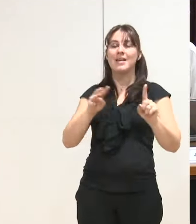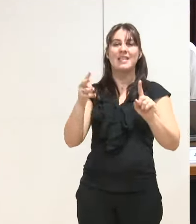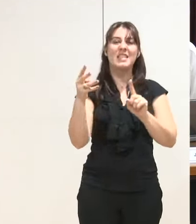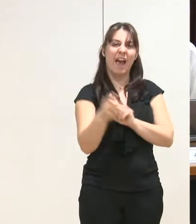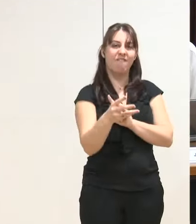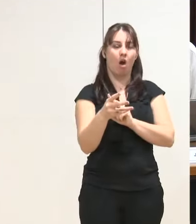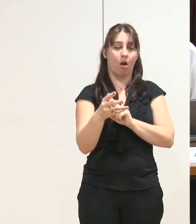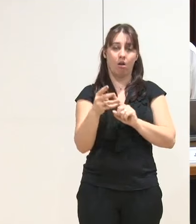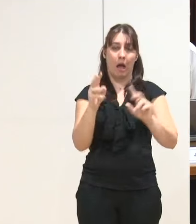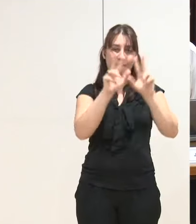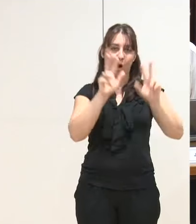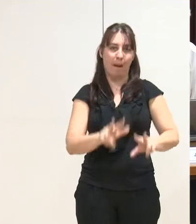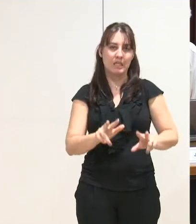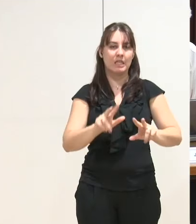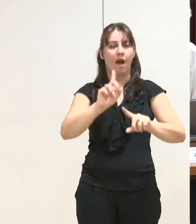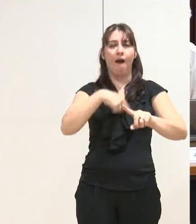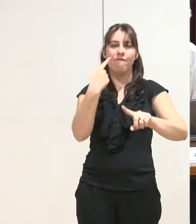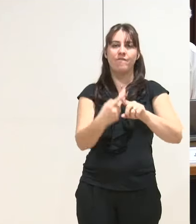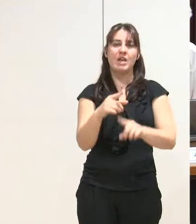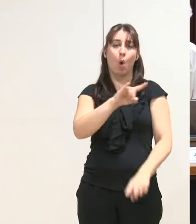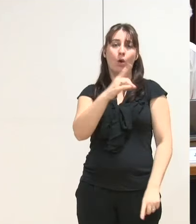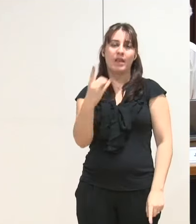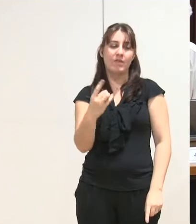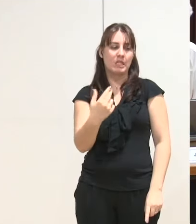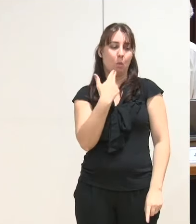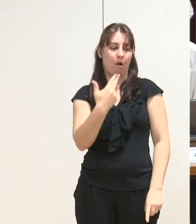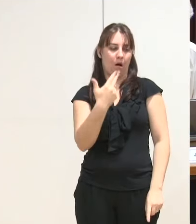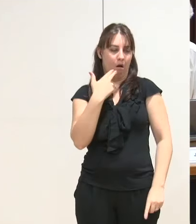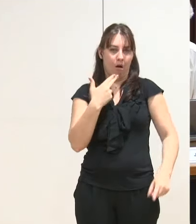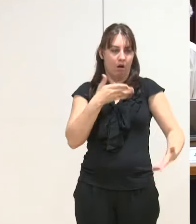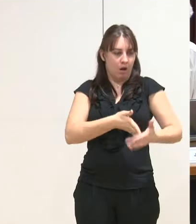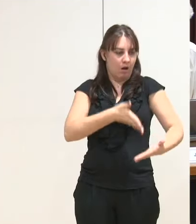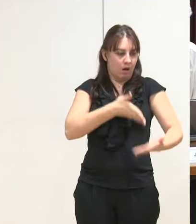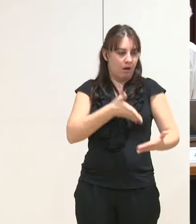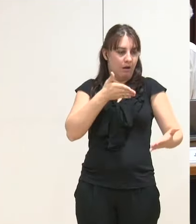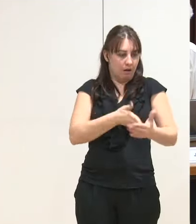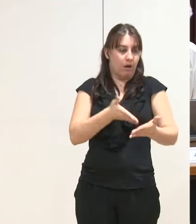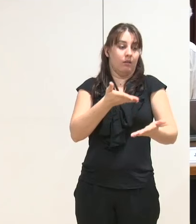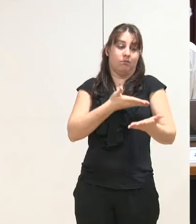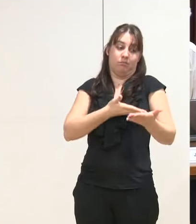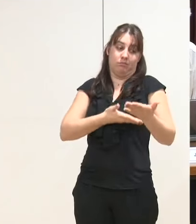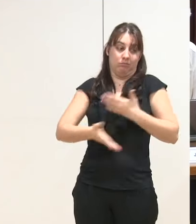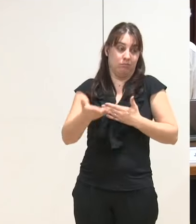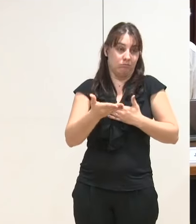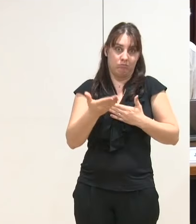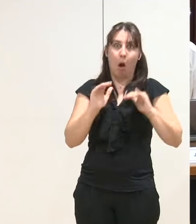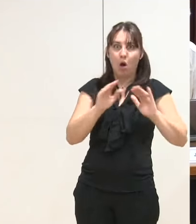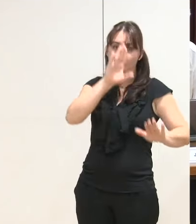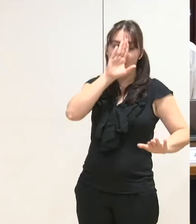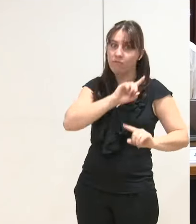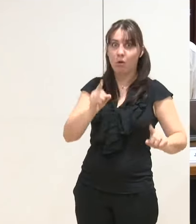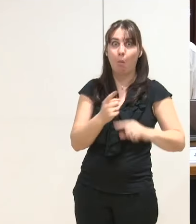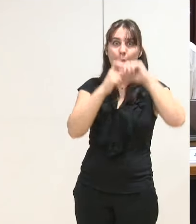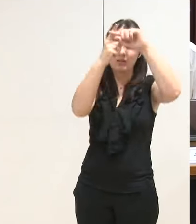rétif au film HAUTE DÉFINITION des Rencontres Cinéma de montagne nous avons dû ce qui est un mal pour un bien négocier